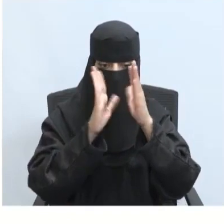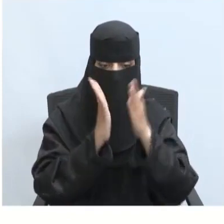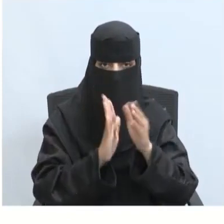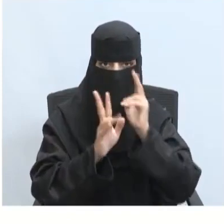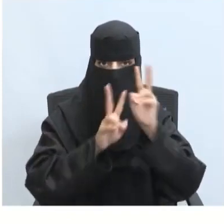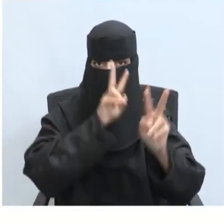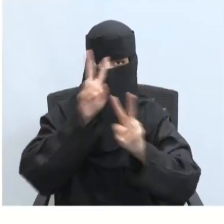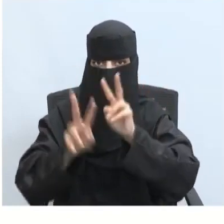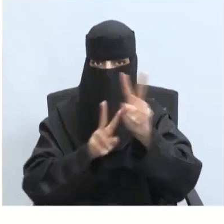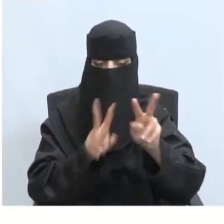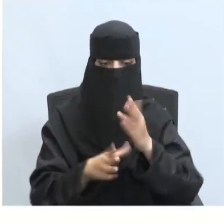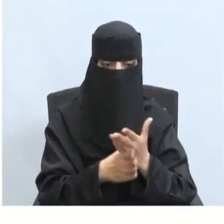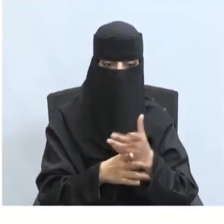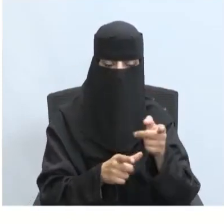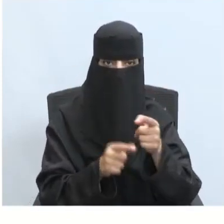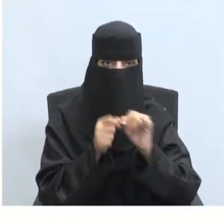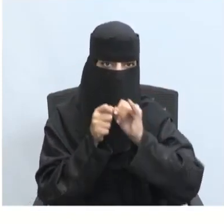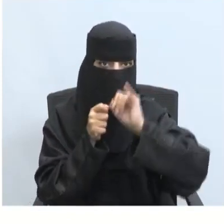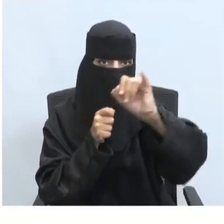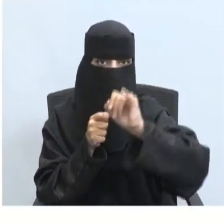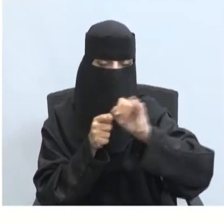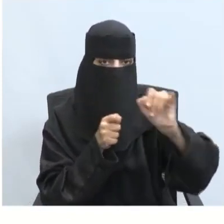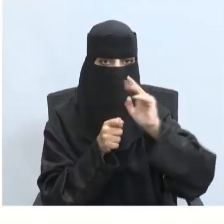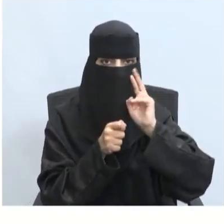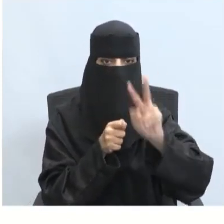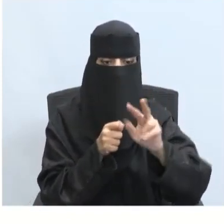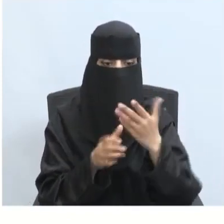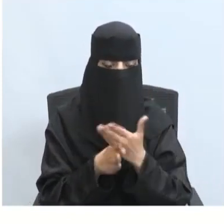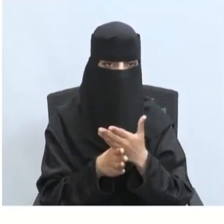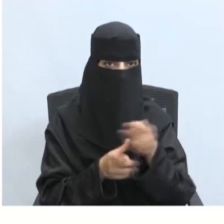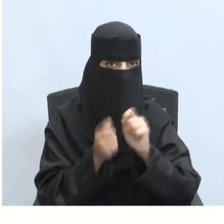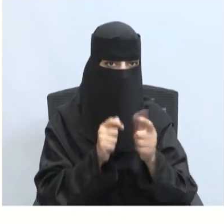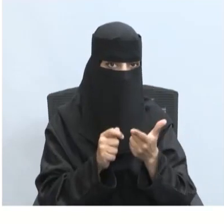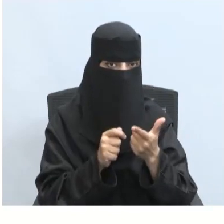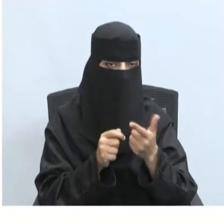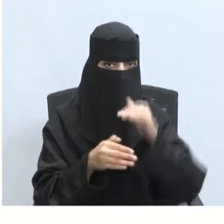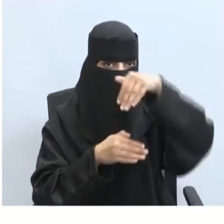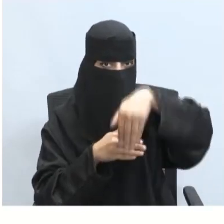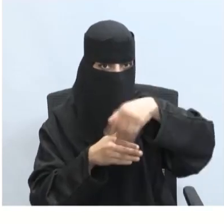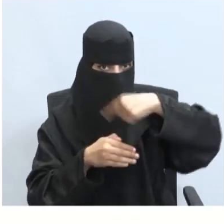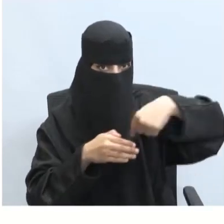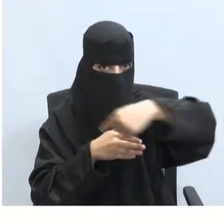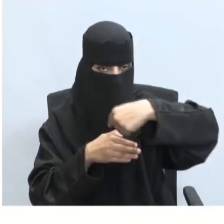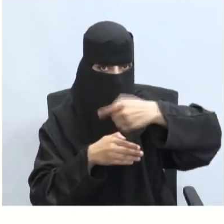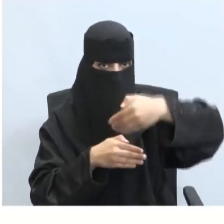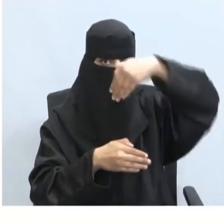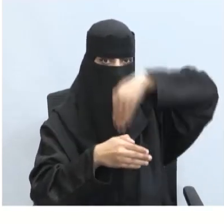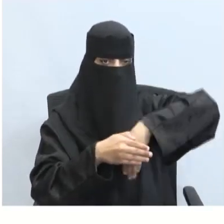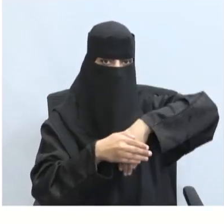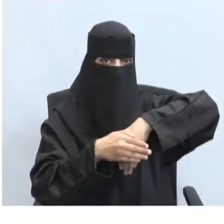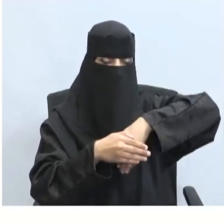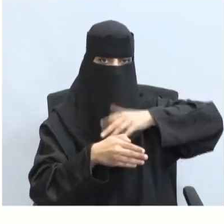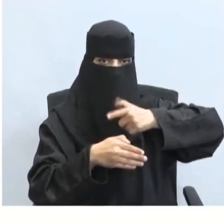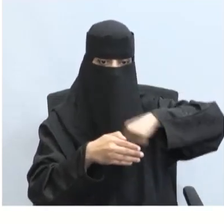المصاب الشخص المصاب بطول النظر دائما يرى الصور تتكون اين امام الشبكيه او